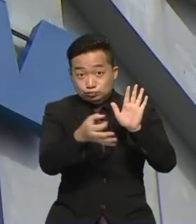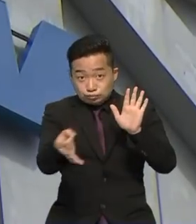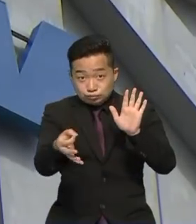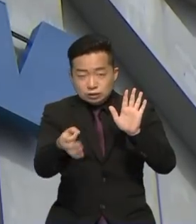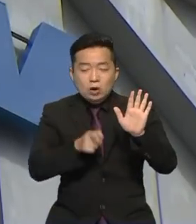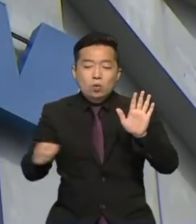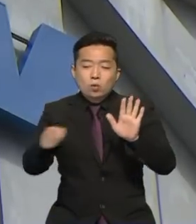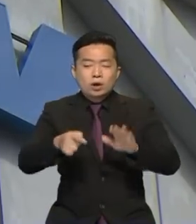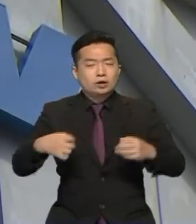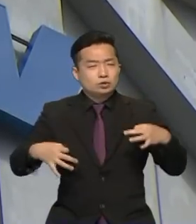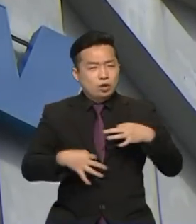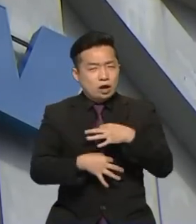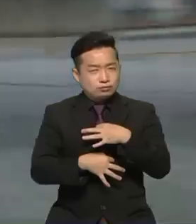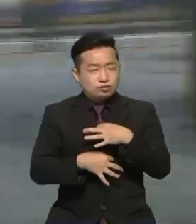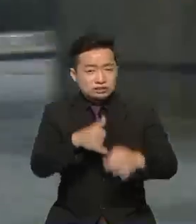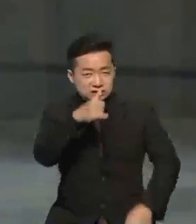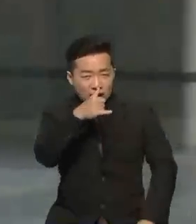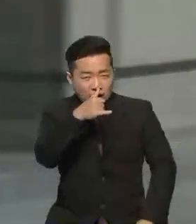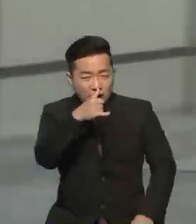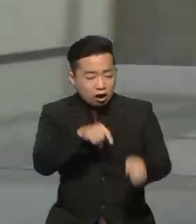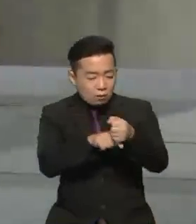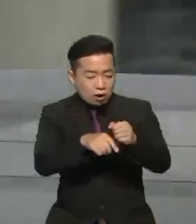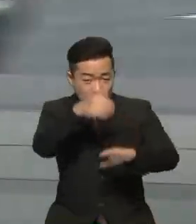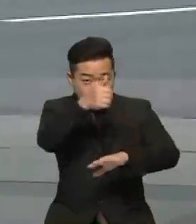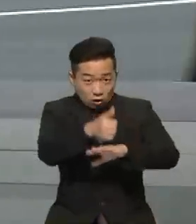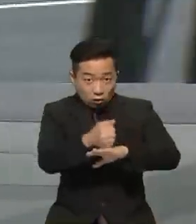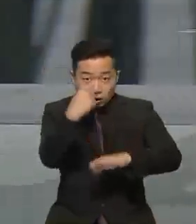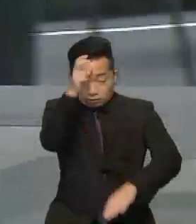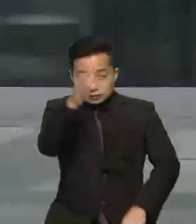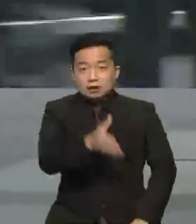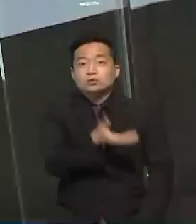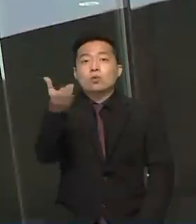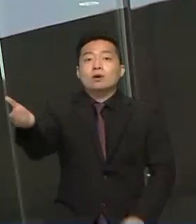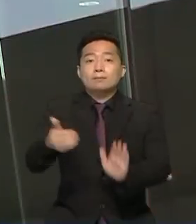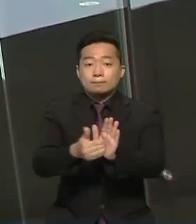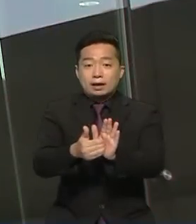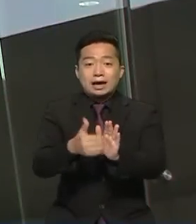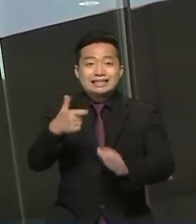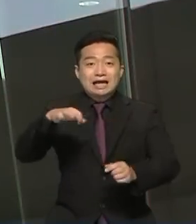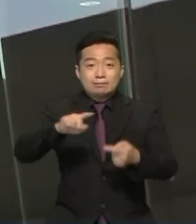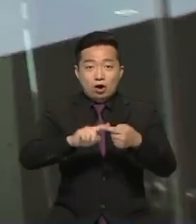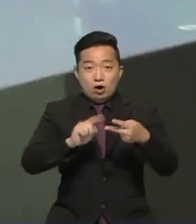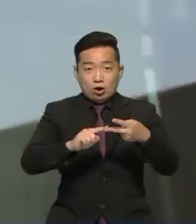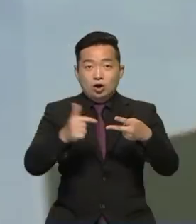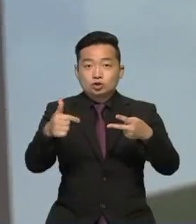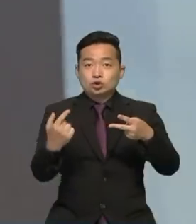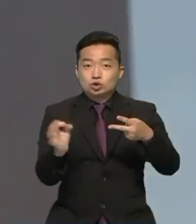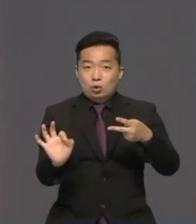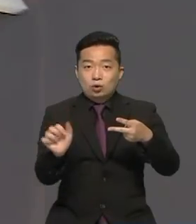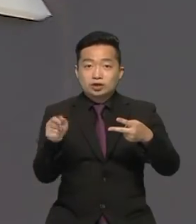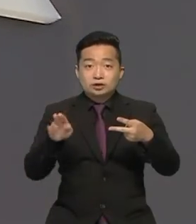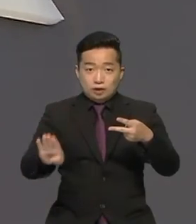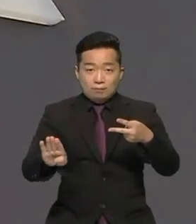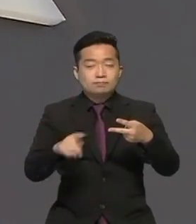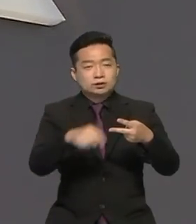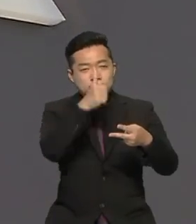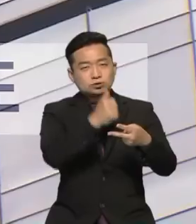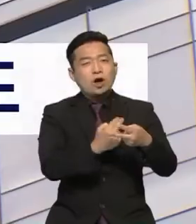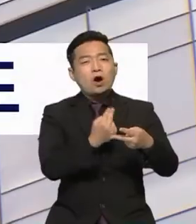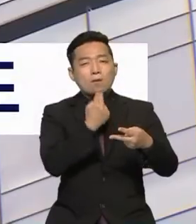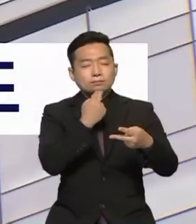혐의가 인정된다는 보완수사 결과를 검찰에 통보하면서 네이버와 농협 등 다른 기업은 혐의가 없다고